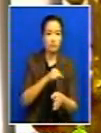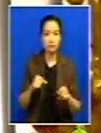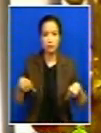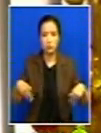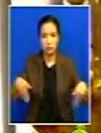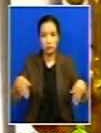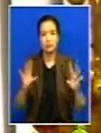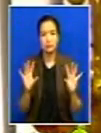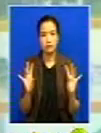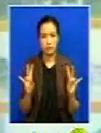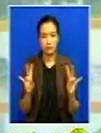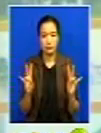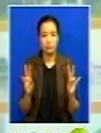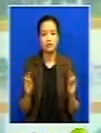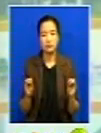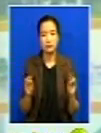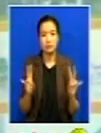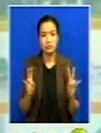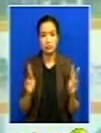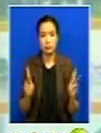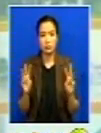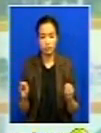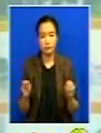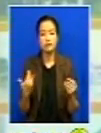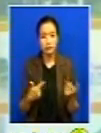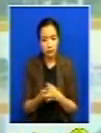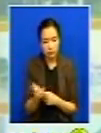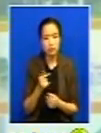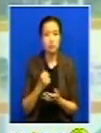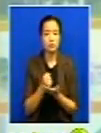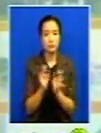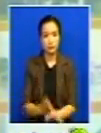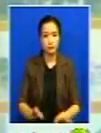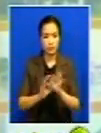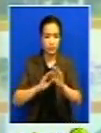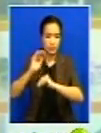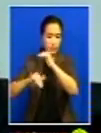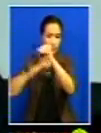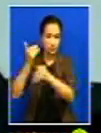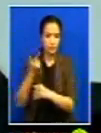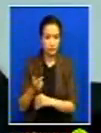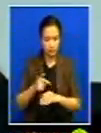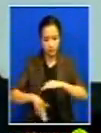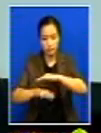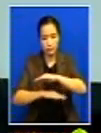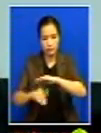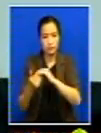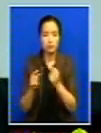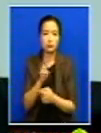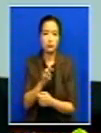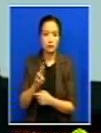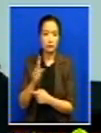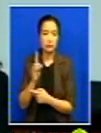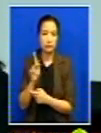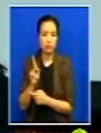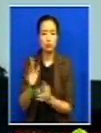การออกแบบโครงการทั้งหมดได้สจล.ก็ให้ความสำคัญกับการพัฒนาพื้นที่โดยตั้งอยู่บนพื้นฐานของมรดกวัฒนธรรม